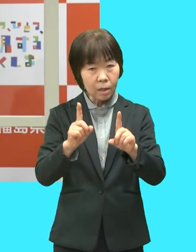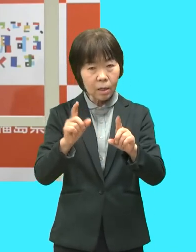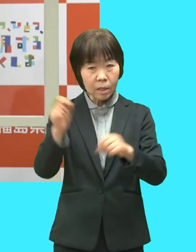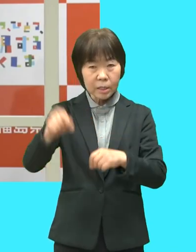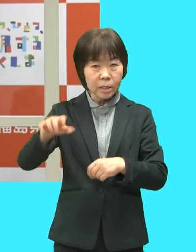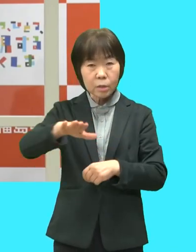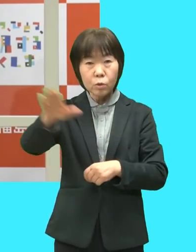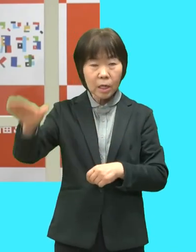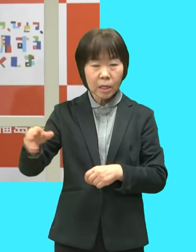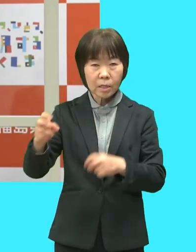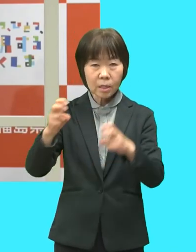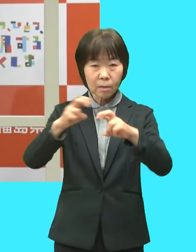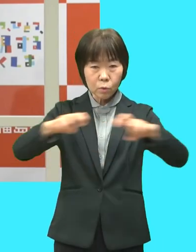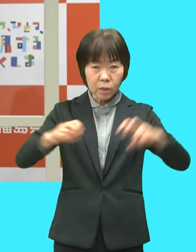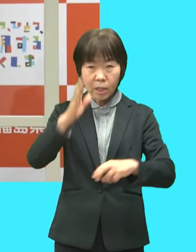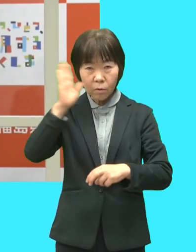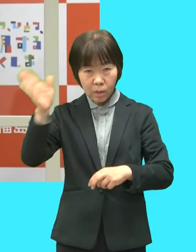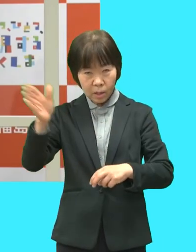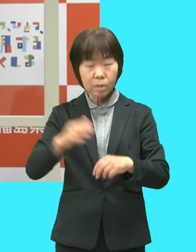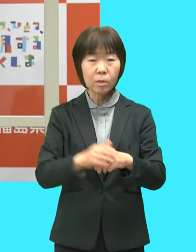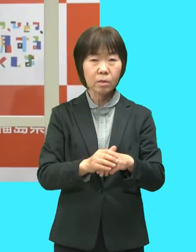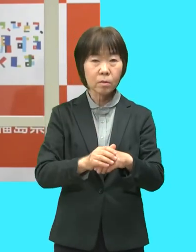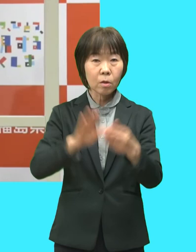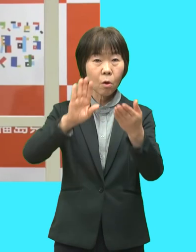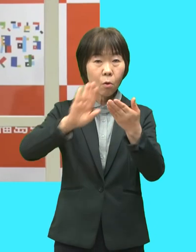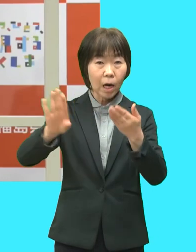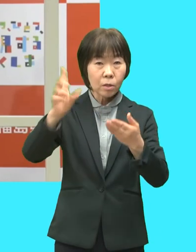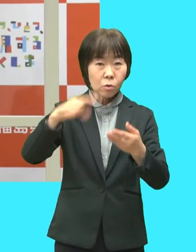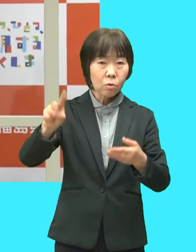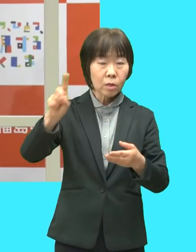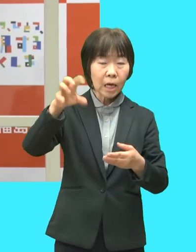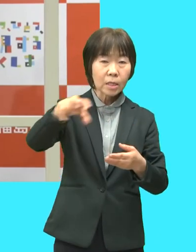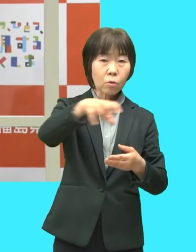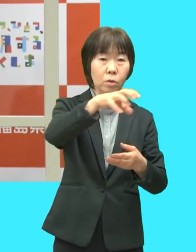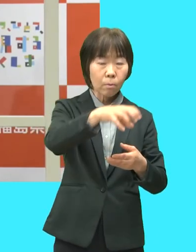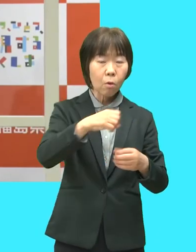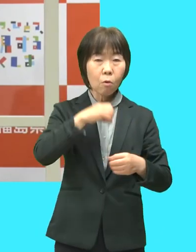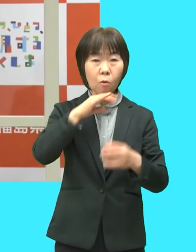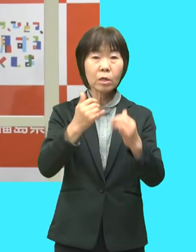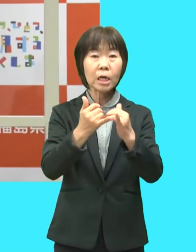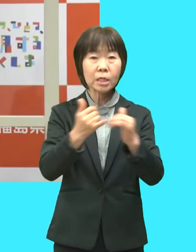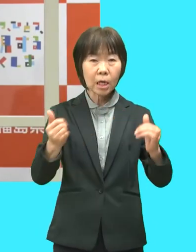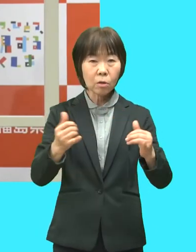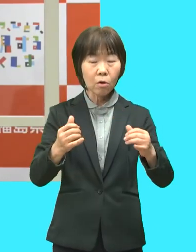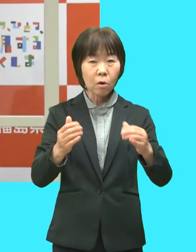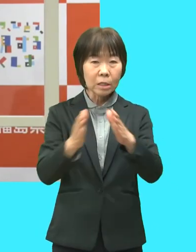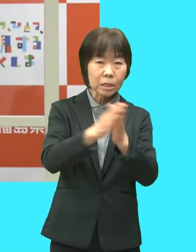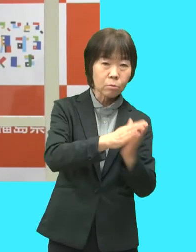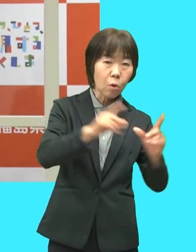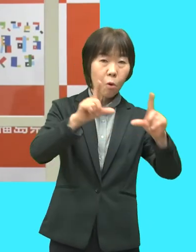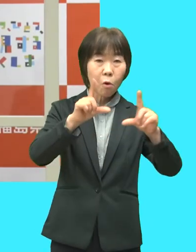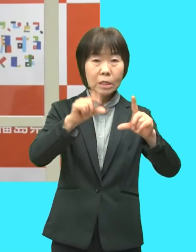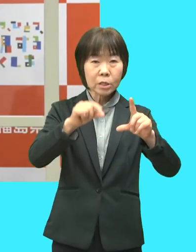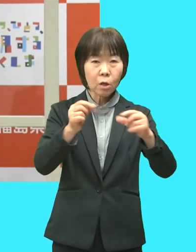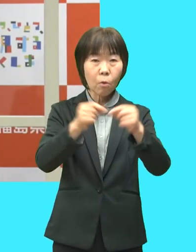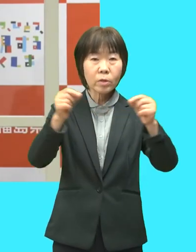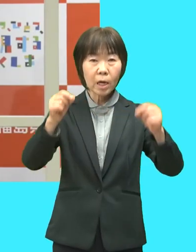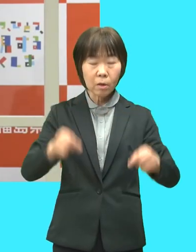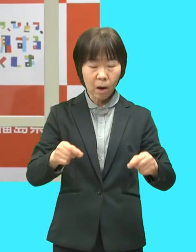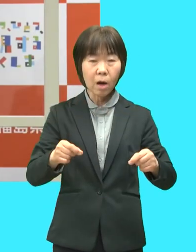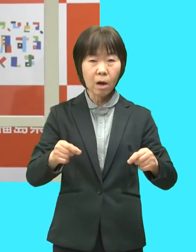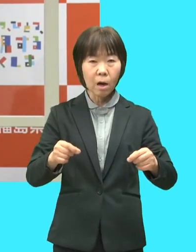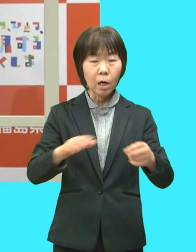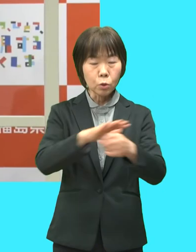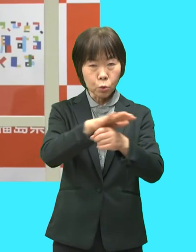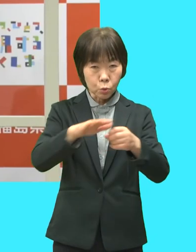。で、また合わせて他県においてもですね、やはりこの高齢者の死亡率の問題というのは同じように